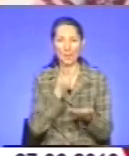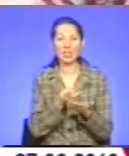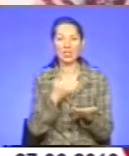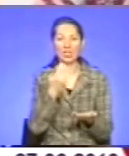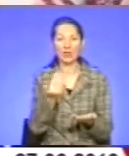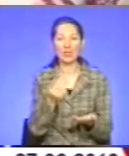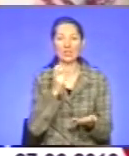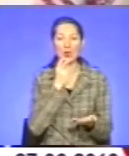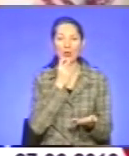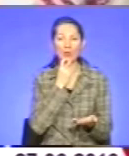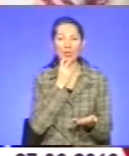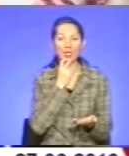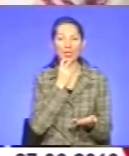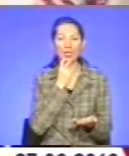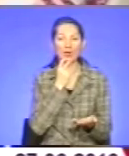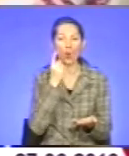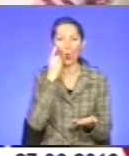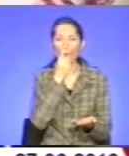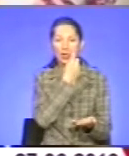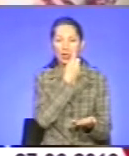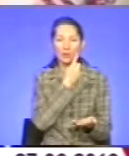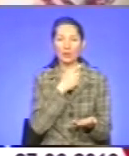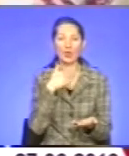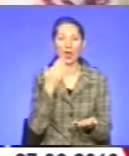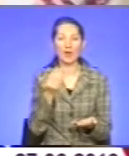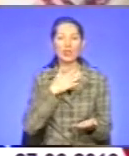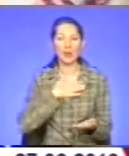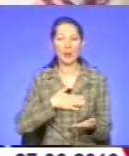ваші усміхнені очі,